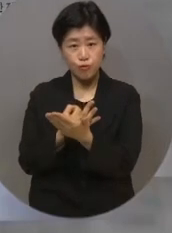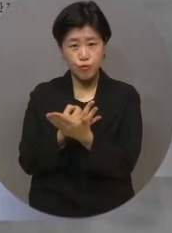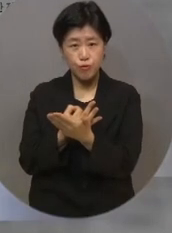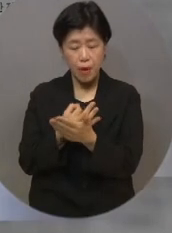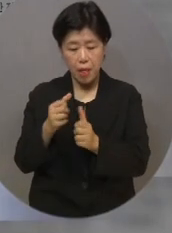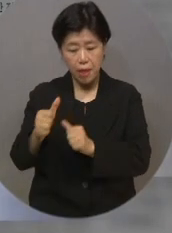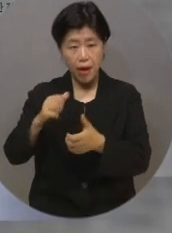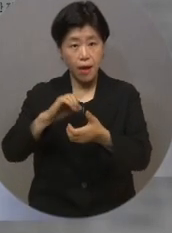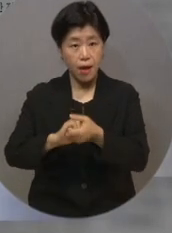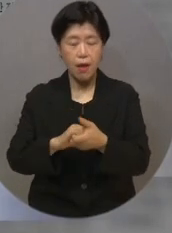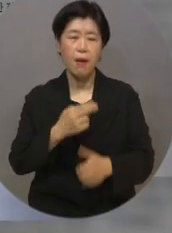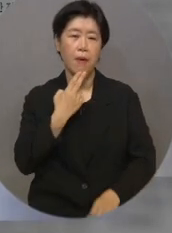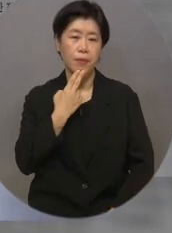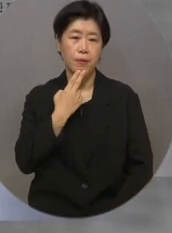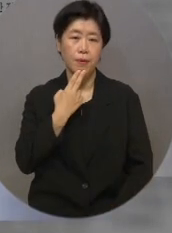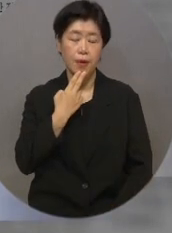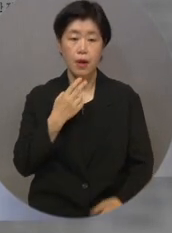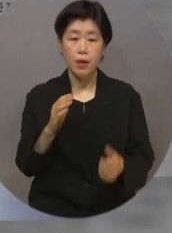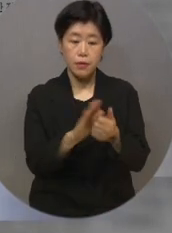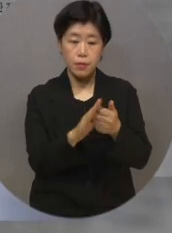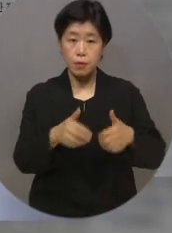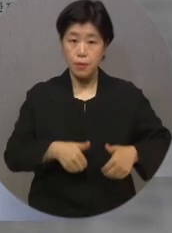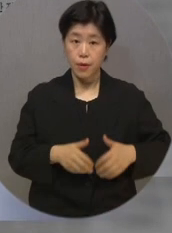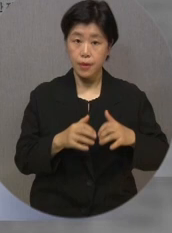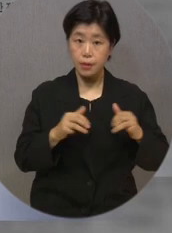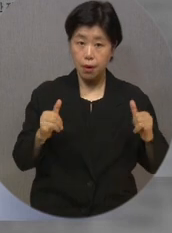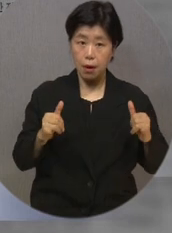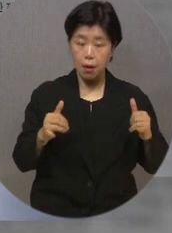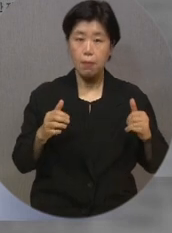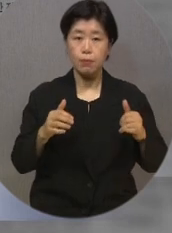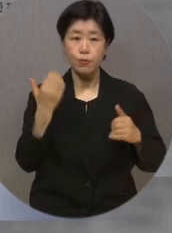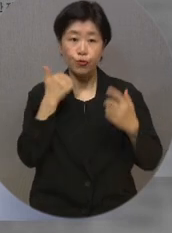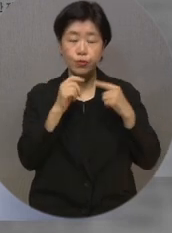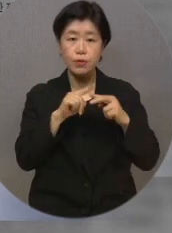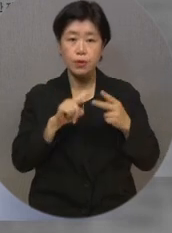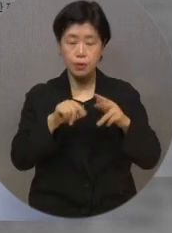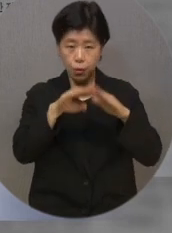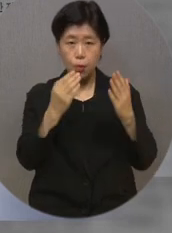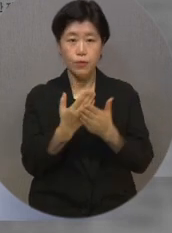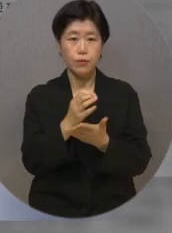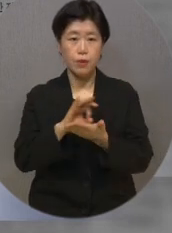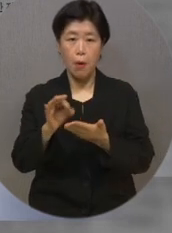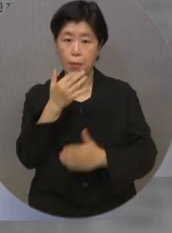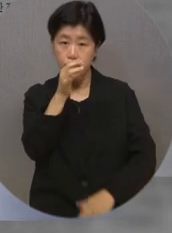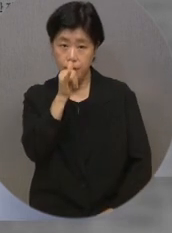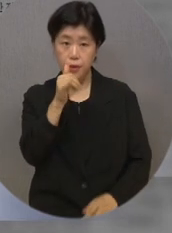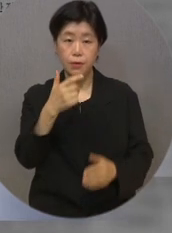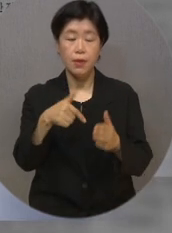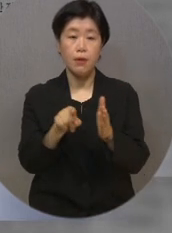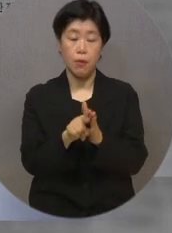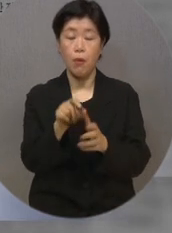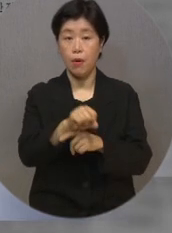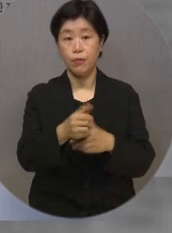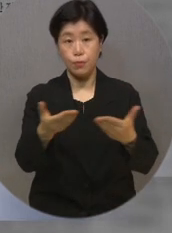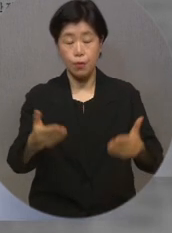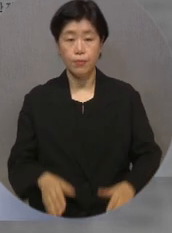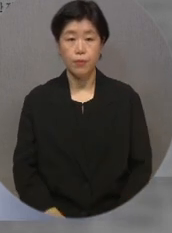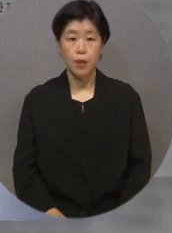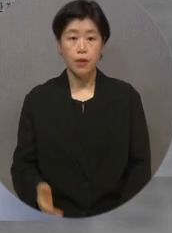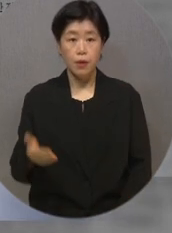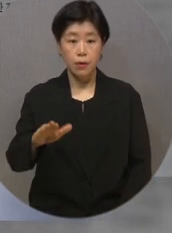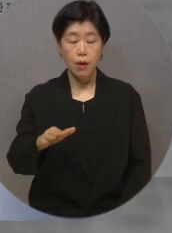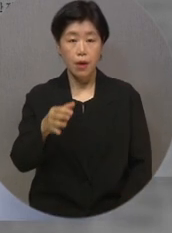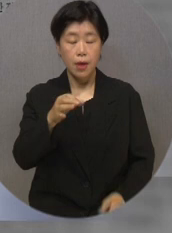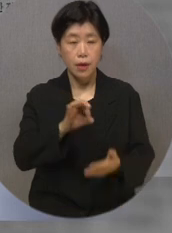제한을 두지 않고이 서비스가 필요한 사람이 이용할 수 있게 하되이 소득 수준에 따라 본인 부담이 차등